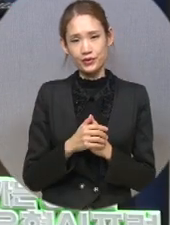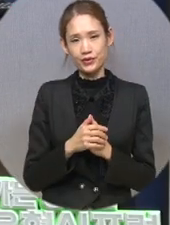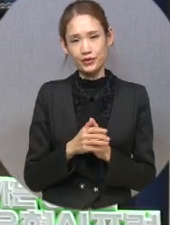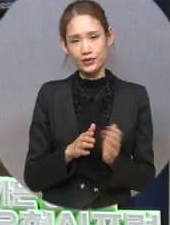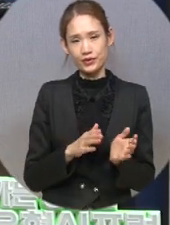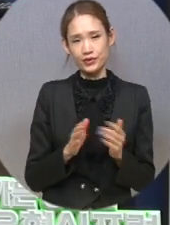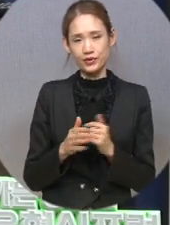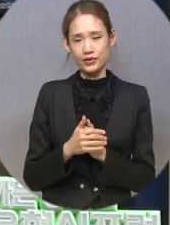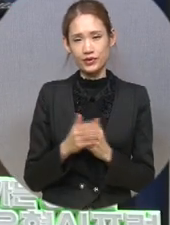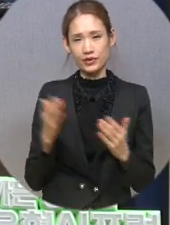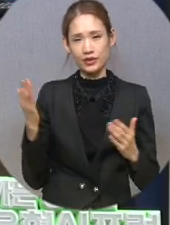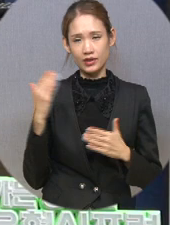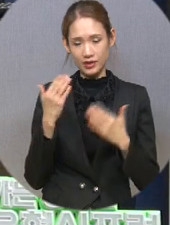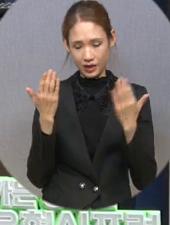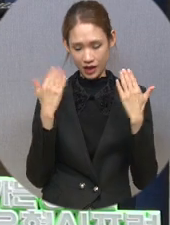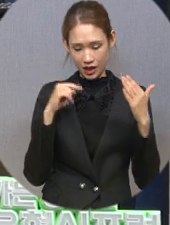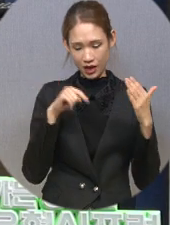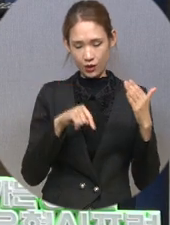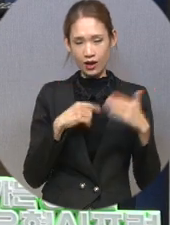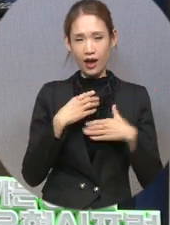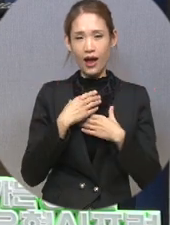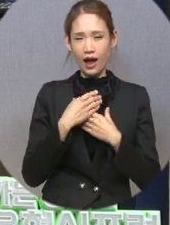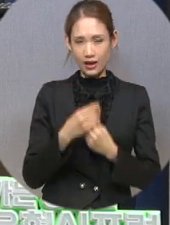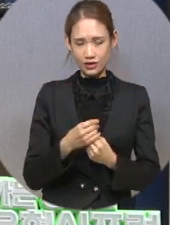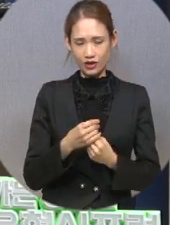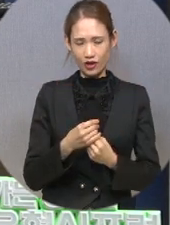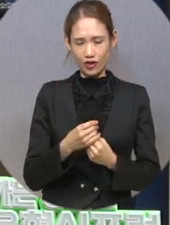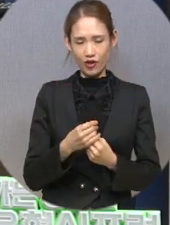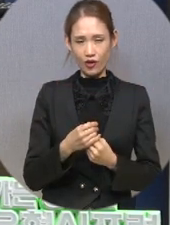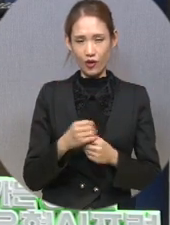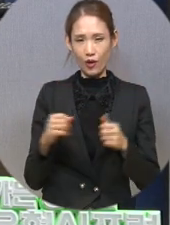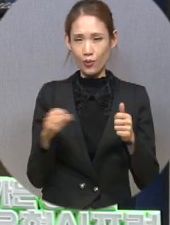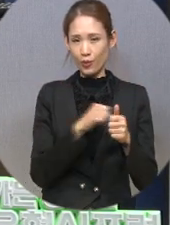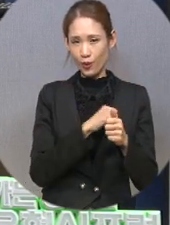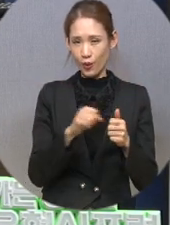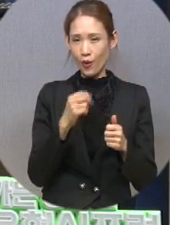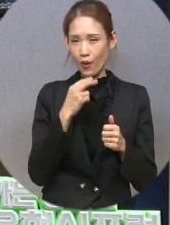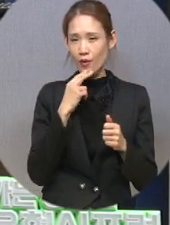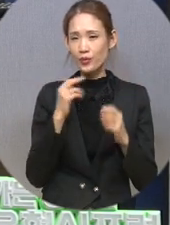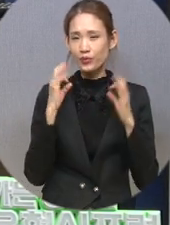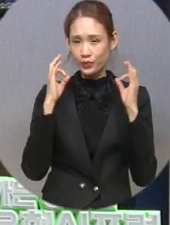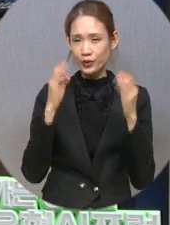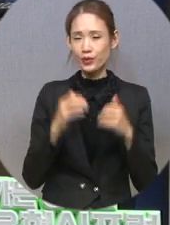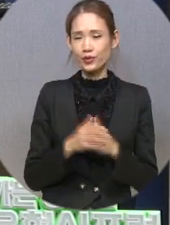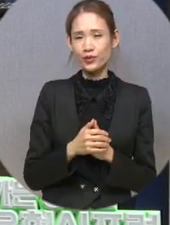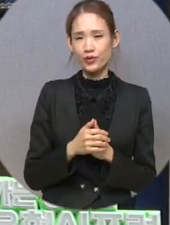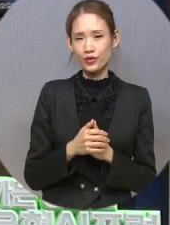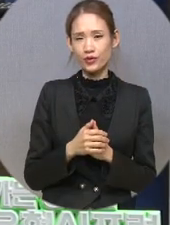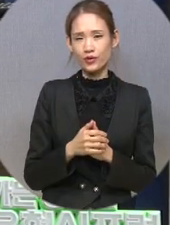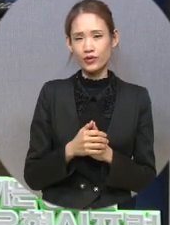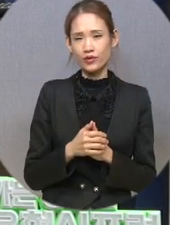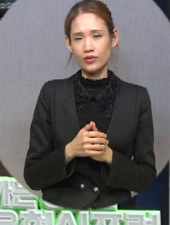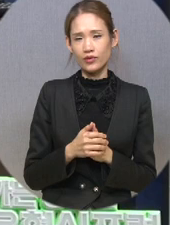함으로써 학생들이 학교에서 안전한 가운데 학교 폭력도 없애도록 노력해야 되겠죠.